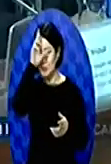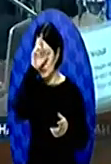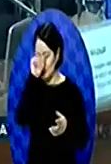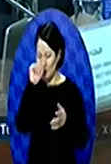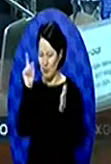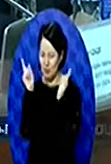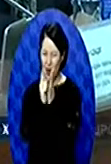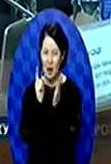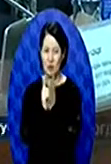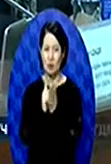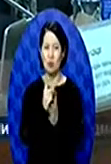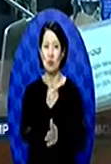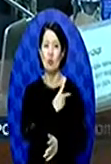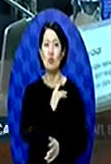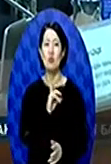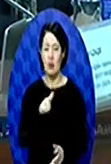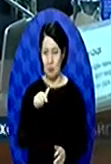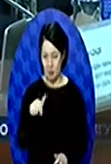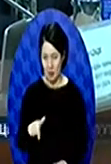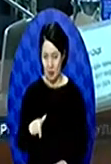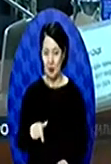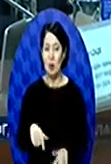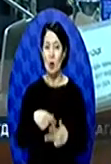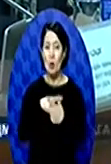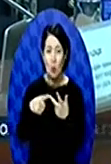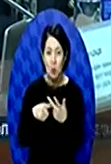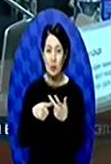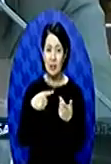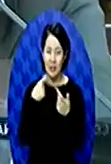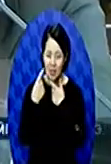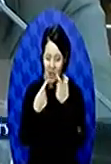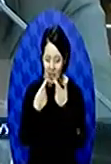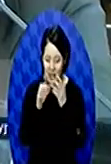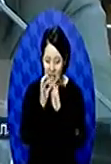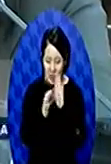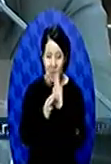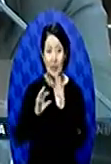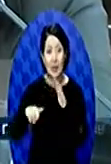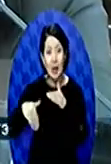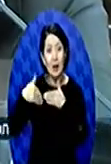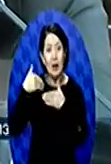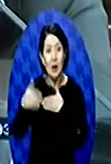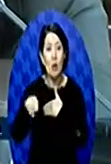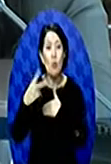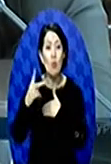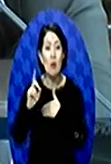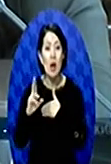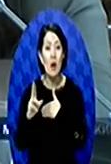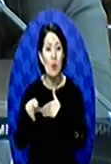энэ. Гурван талд хилцээр ирэх пүрүү гарагт үргэлжлэн хуралдан ажил олгогч үйлдвэрчин засгийн